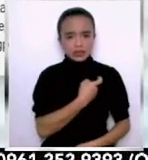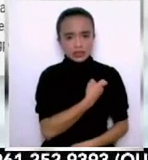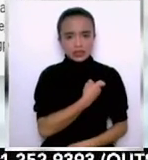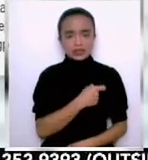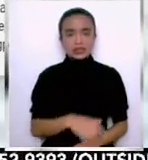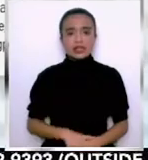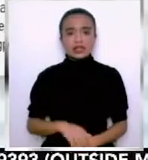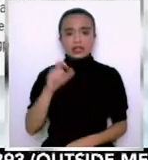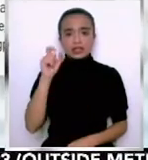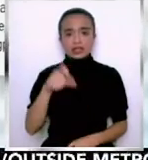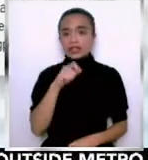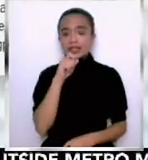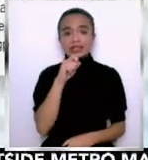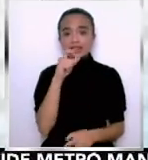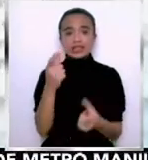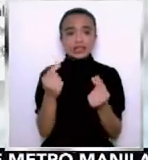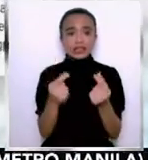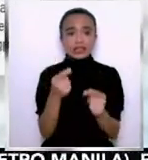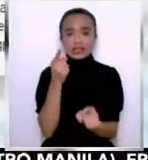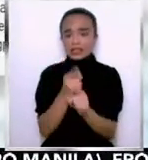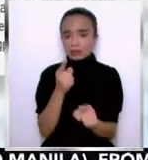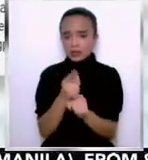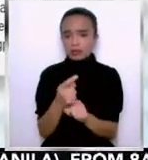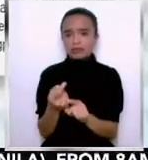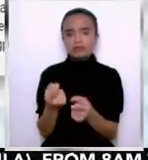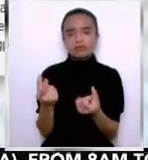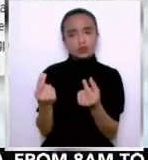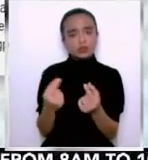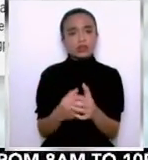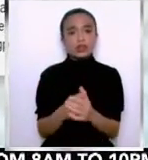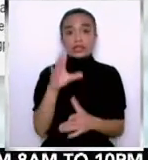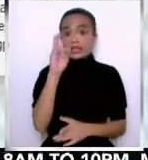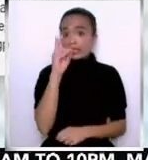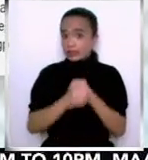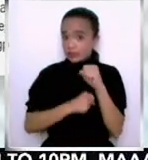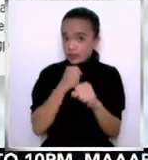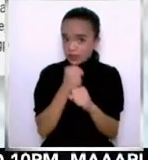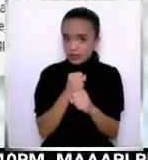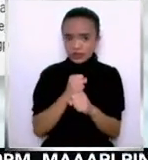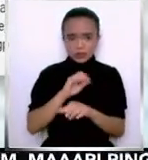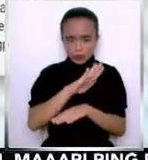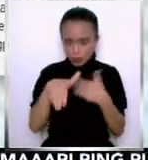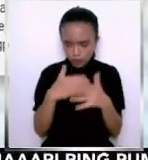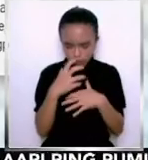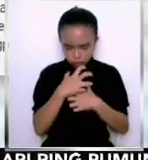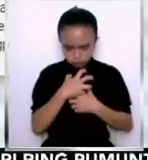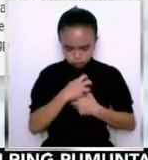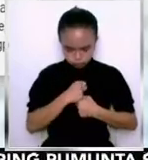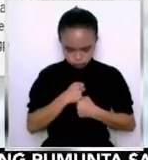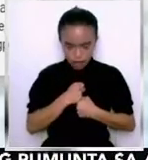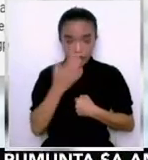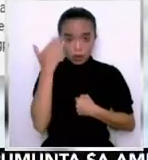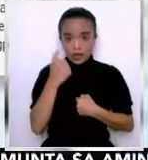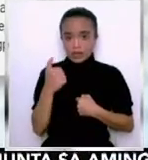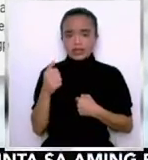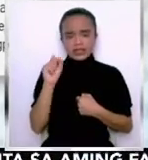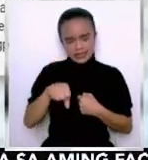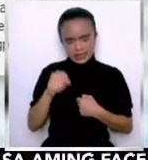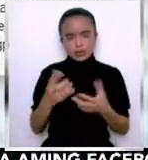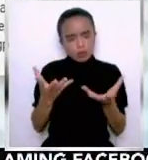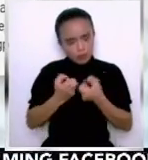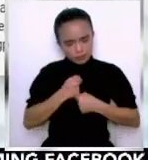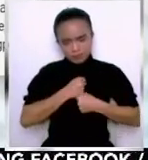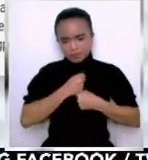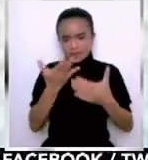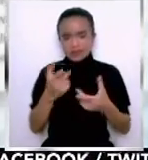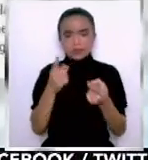ang mga ginagawa nito sa kanya. 7 taon niya raw inipon lahat ng yan dahil gustuhin man niyang ilabas ay natatakot